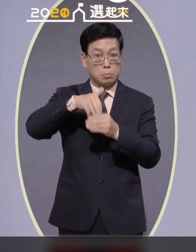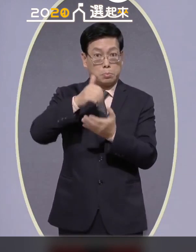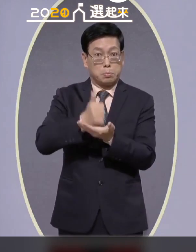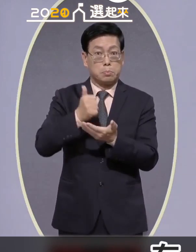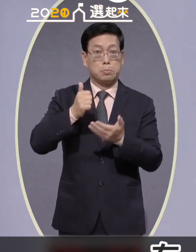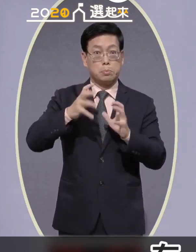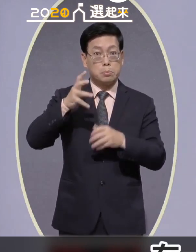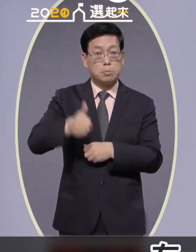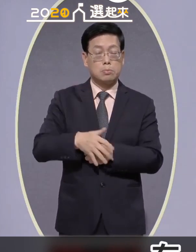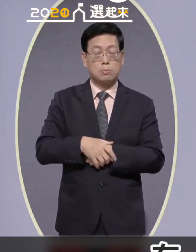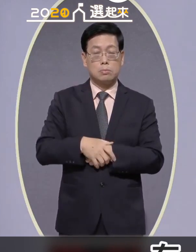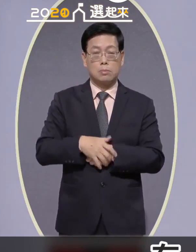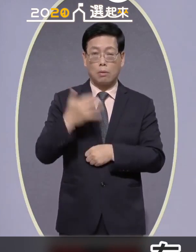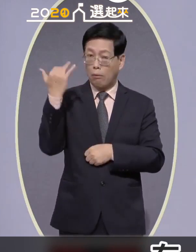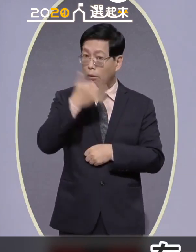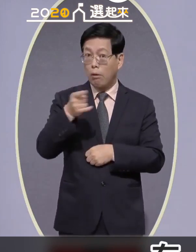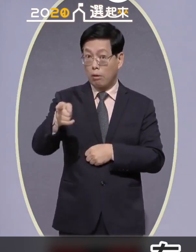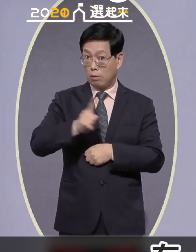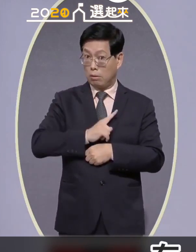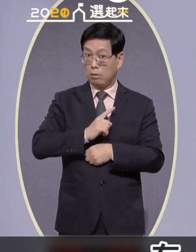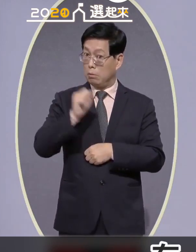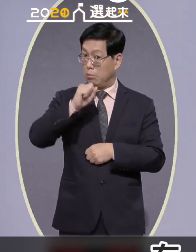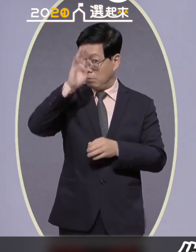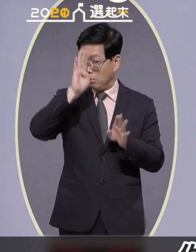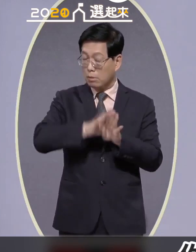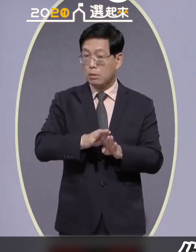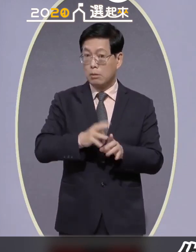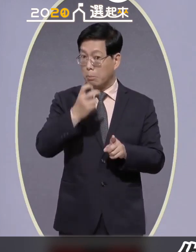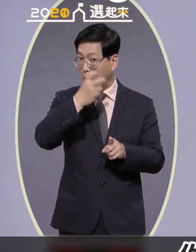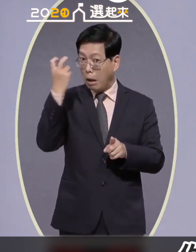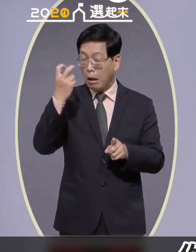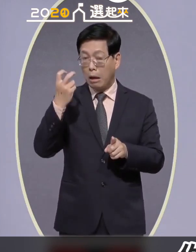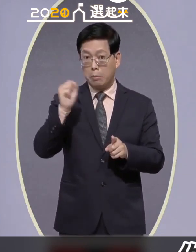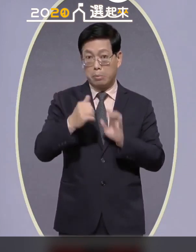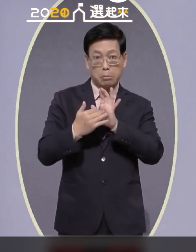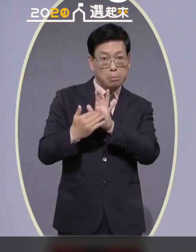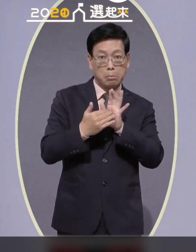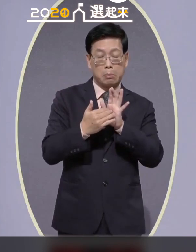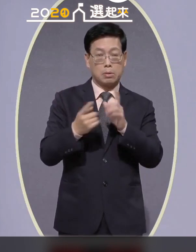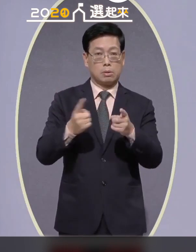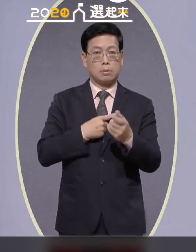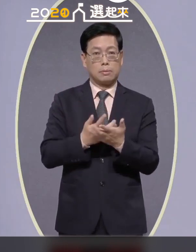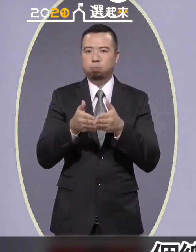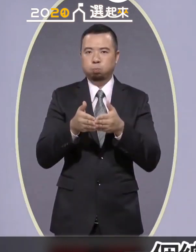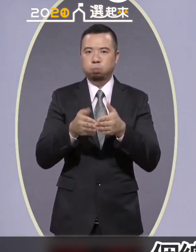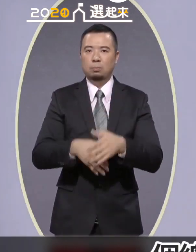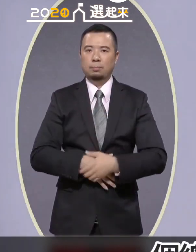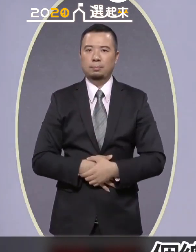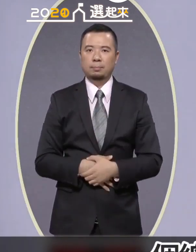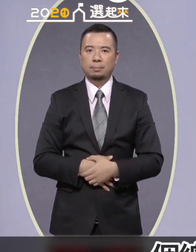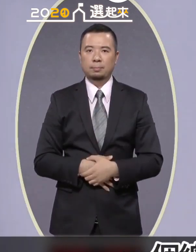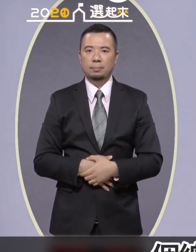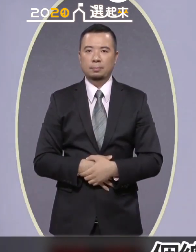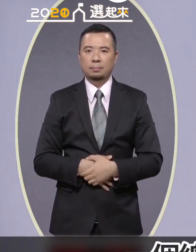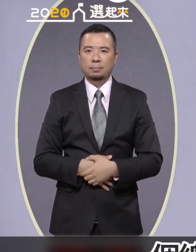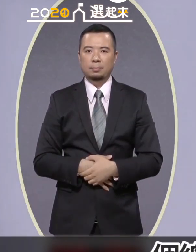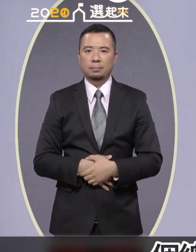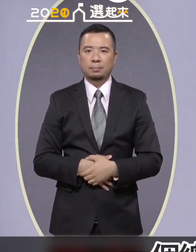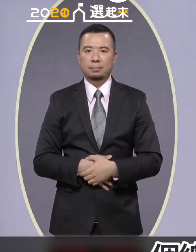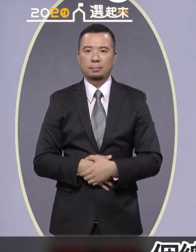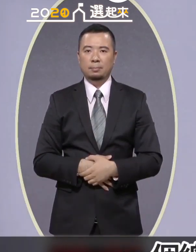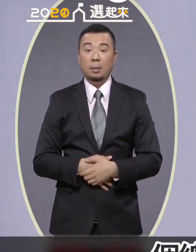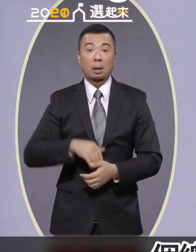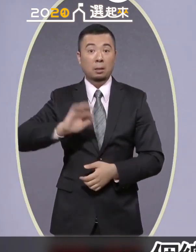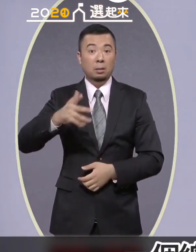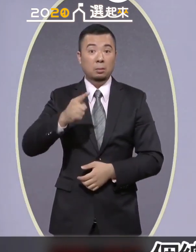统，但有一天你不能发现不能请假，你也不能回避的时候，那你怎么办呢？是一个总统是不可以信